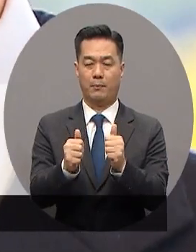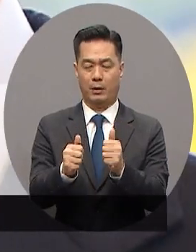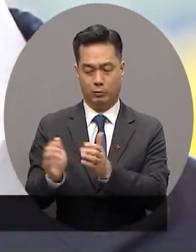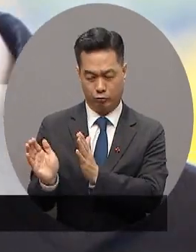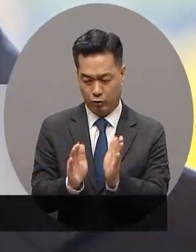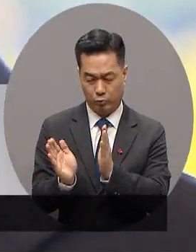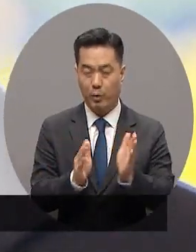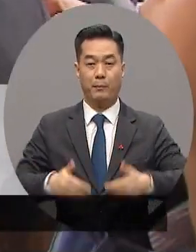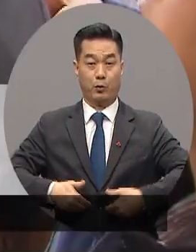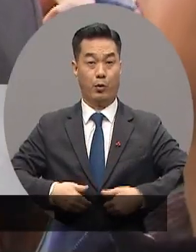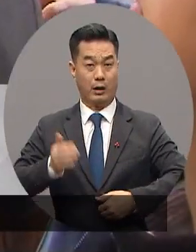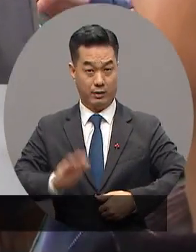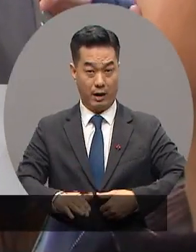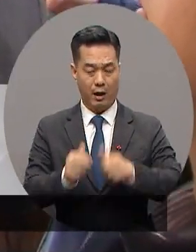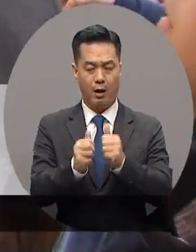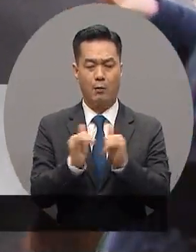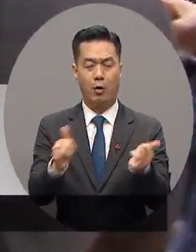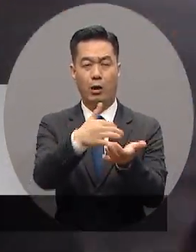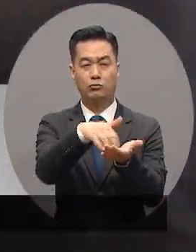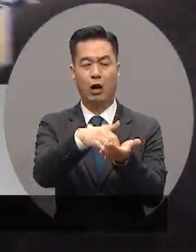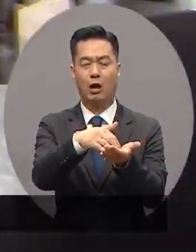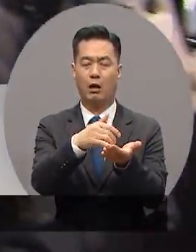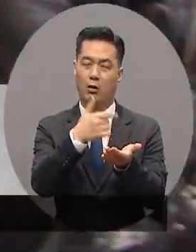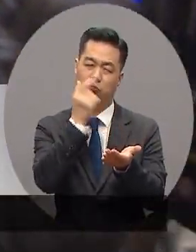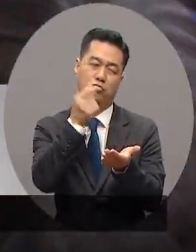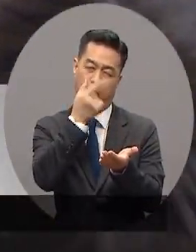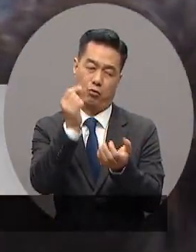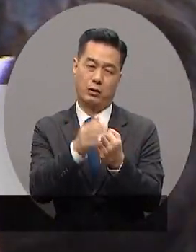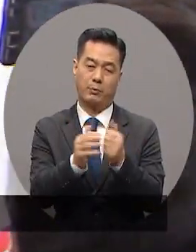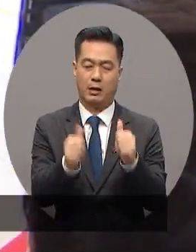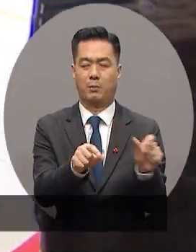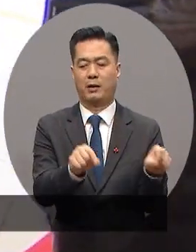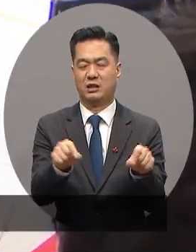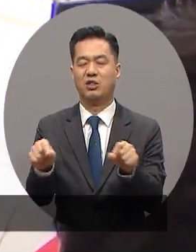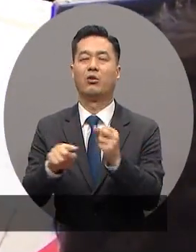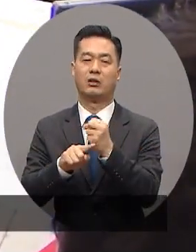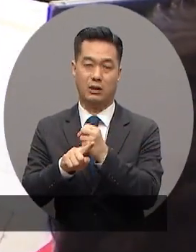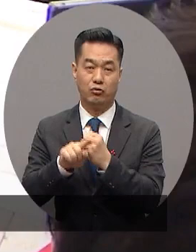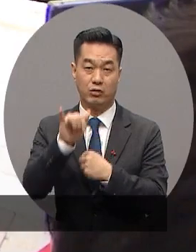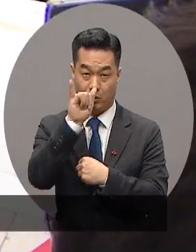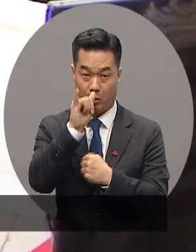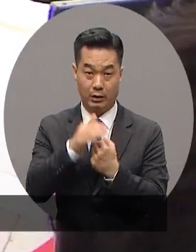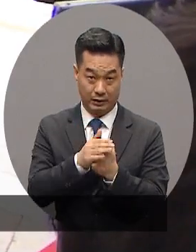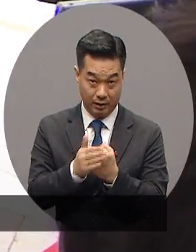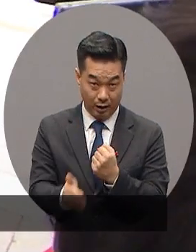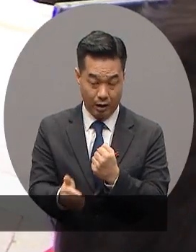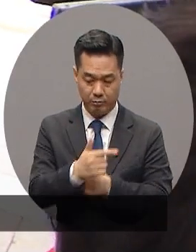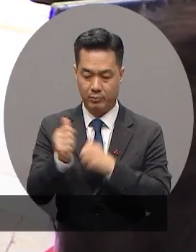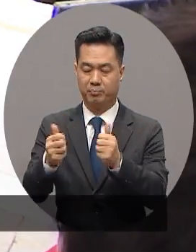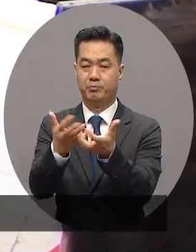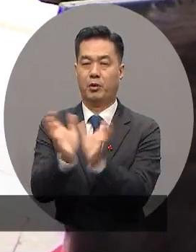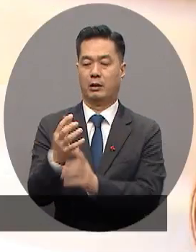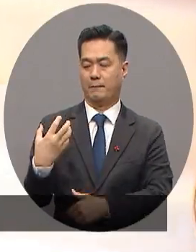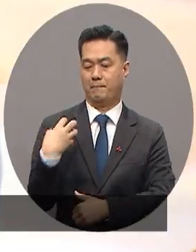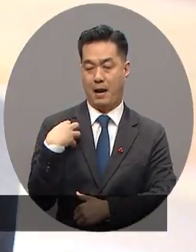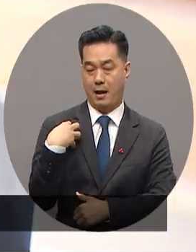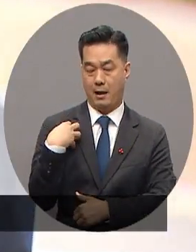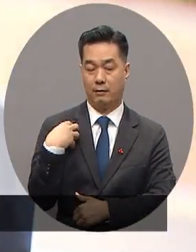강해지는데도 법관 수가 충분하지 않은 것이 재판이 지연되는 주요 원인이라며 대법원장이 된다면